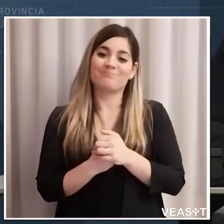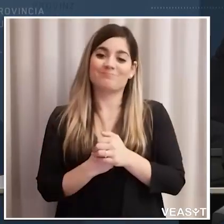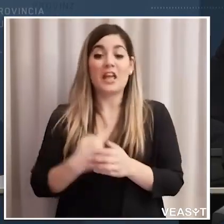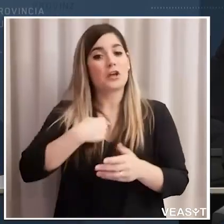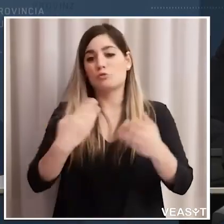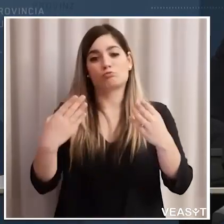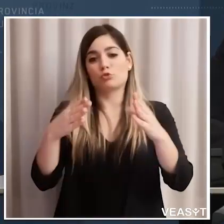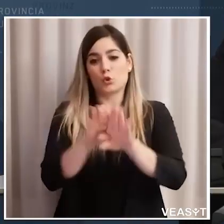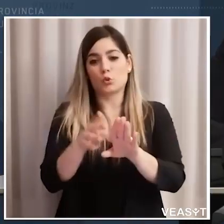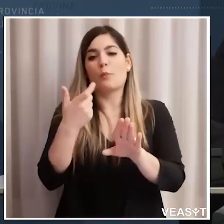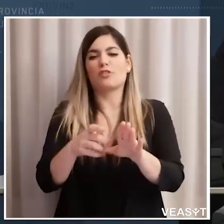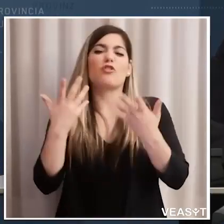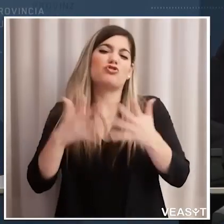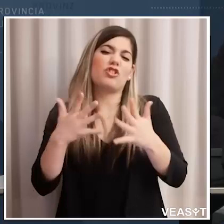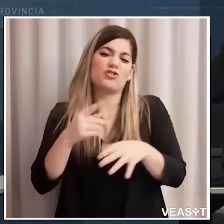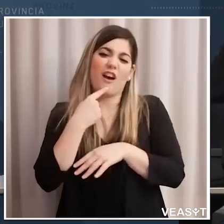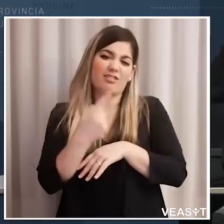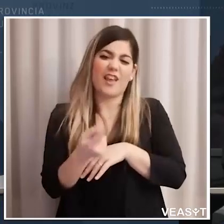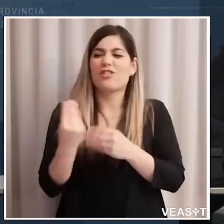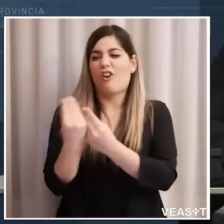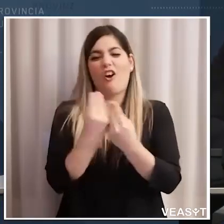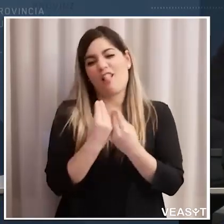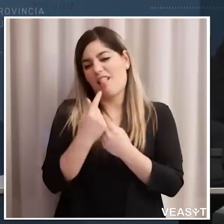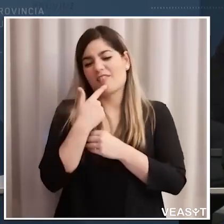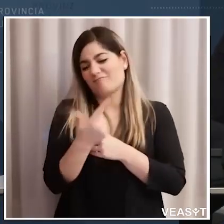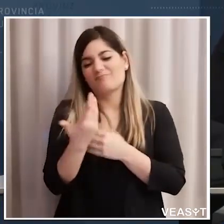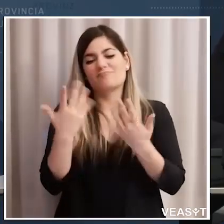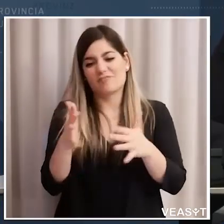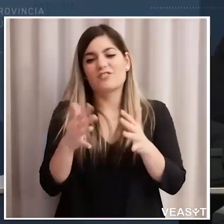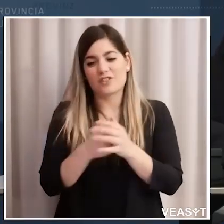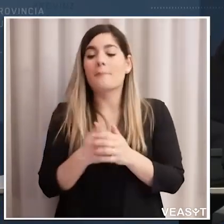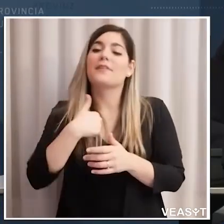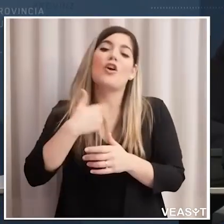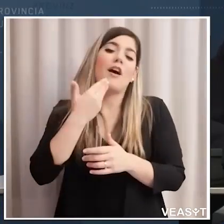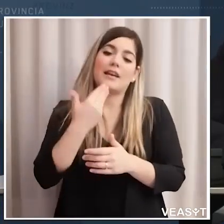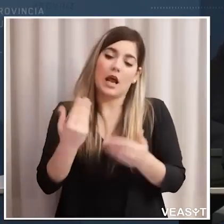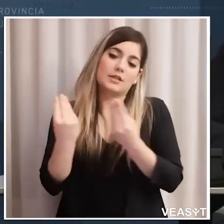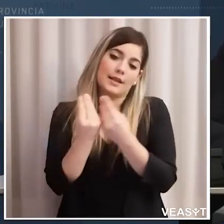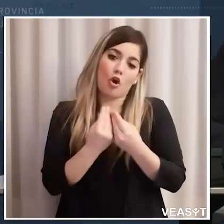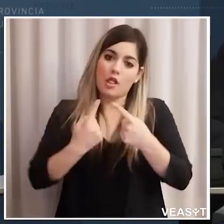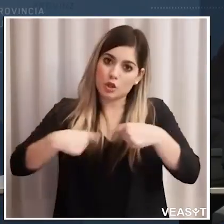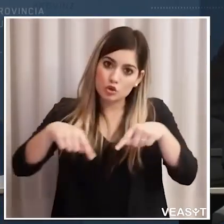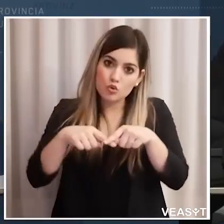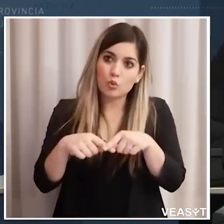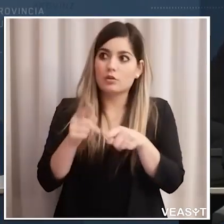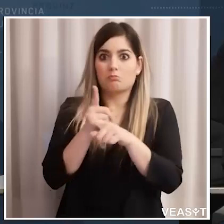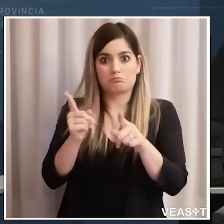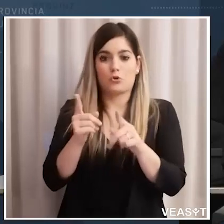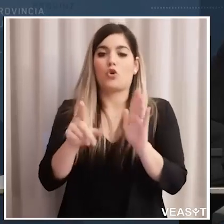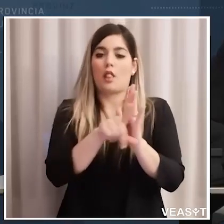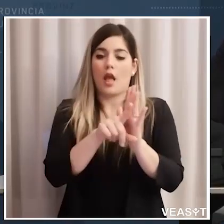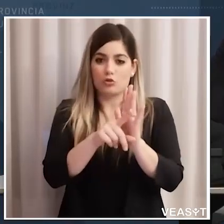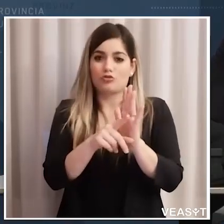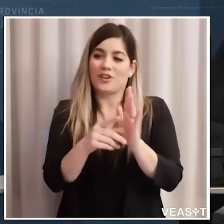Io con questo concludo perché è già stato detto tutto anche dai miei colleghi, voglio solo ringraziare tutti i colleghi di Giunta per l'apporto che hanno dato a questa